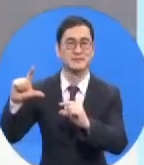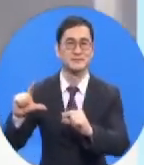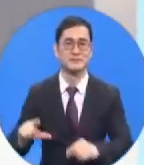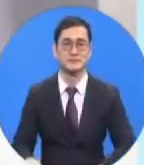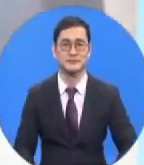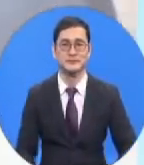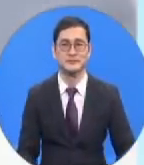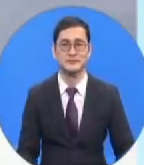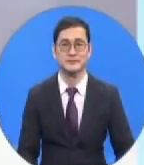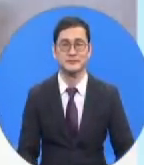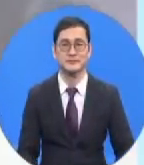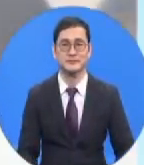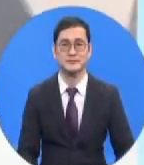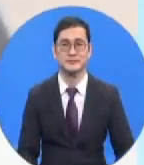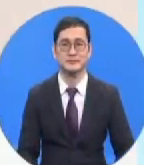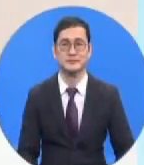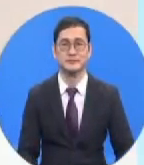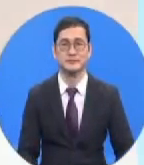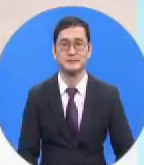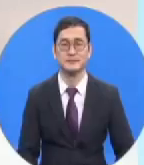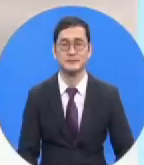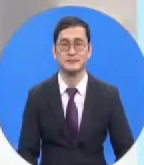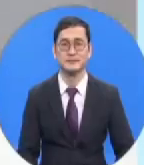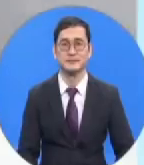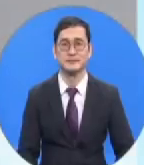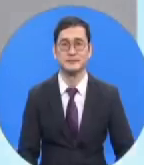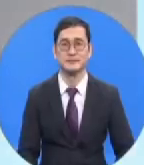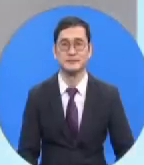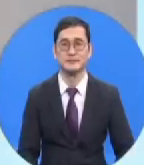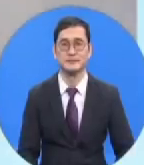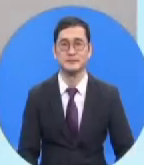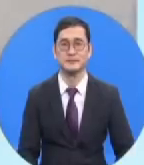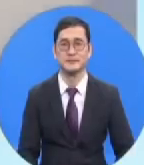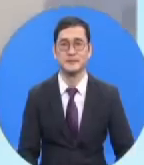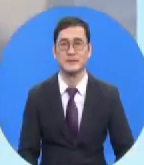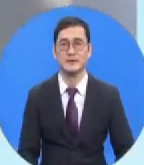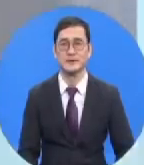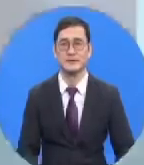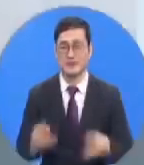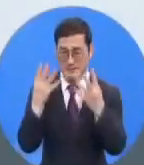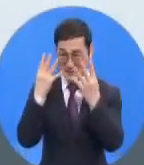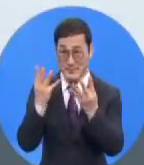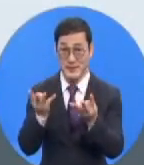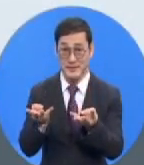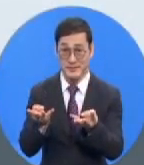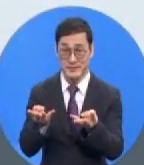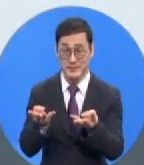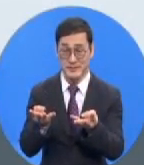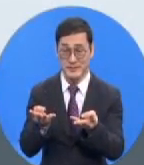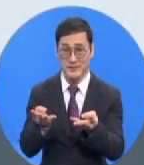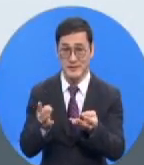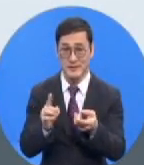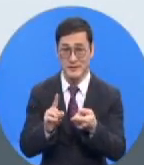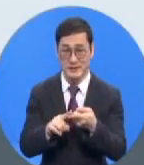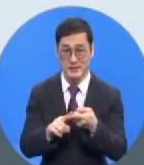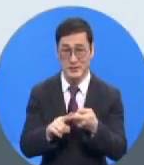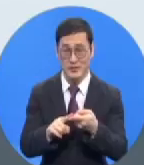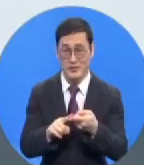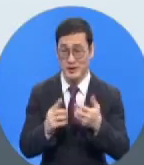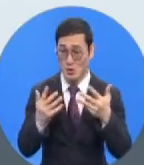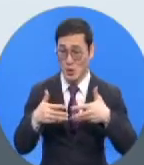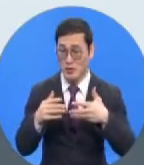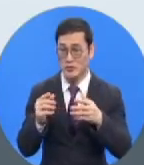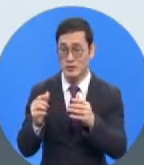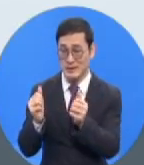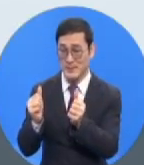사면의 조건이라고 하면 이제 형이 확정이 돼야 되거든요. 그래야 사면을 네. 할 수 있는 조건이 되는 건데 그 조건이라고 하는 것도 국민적 통합이나 국민의 어떤